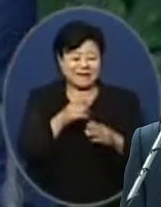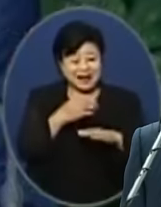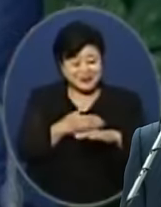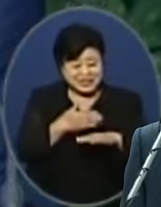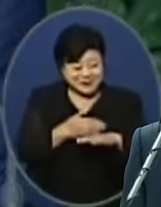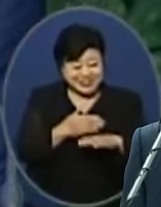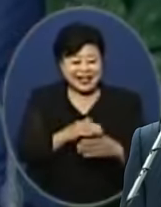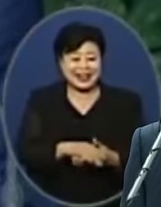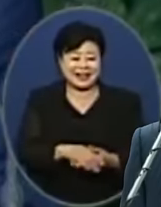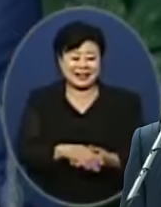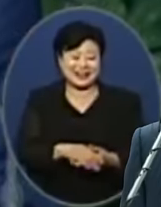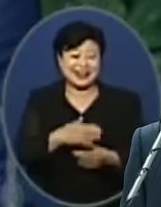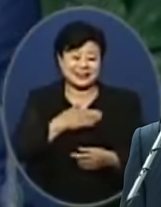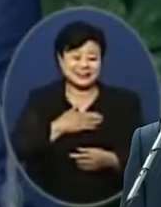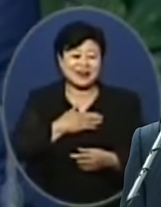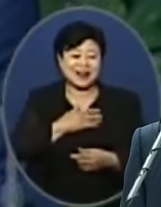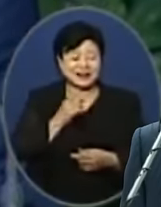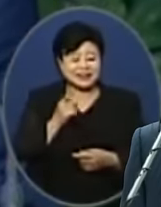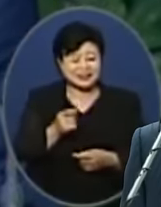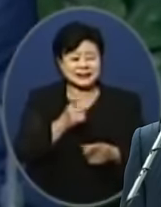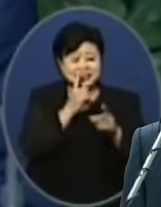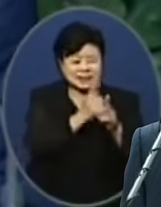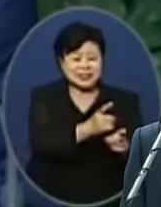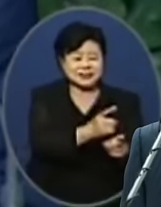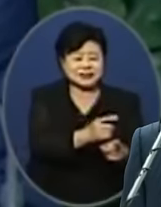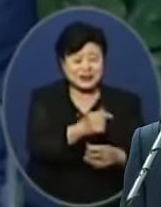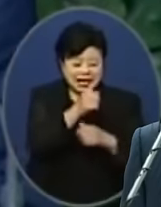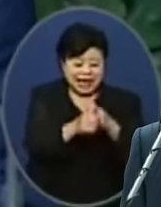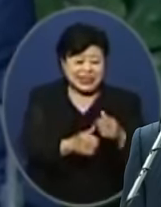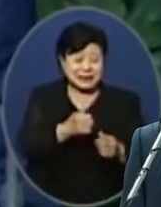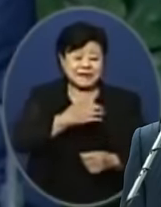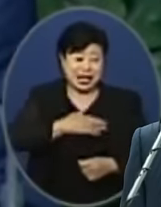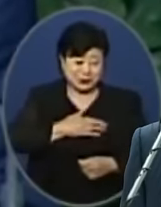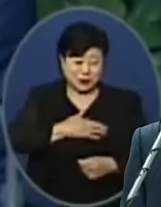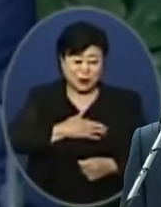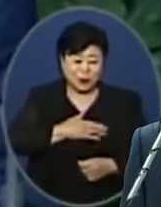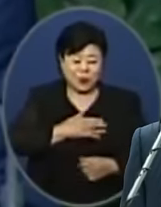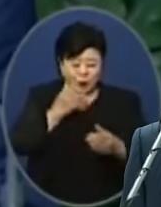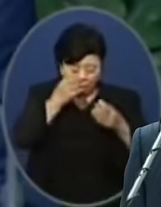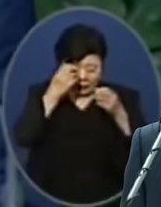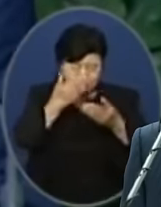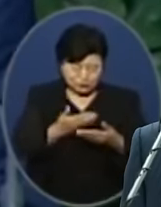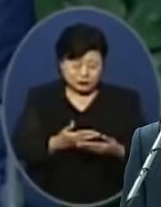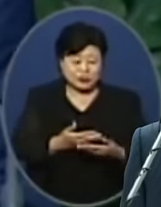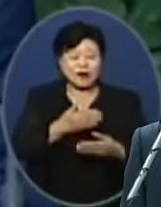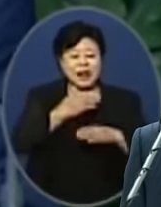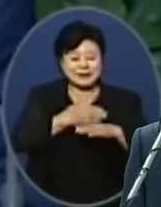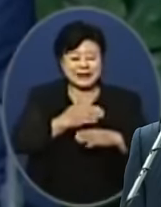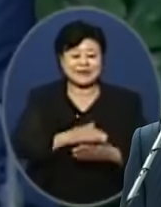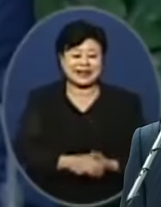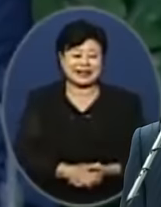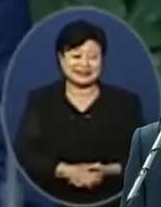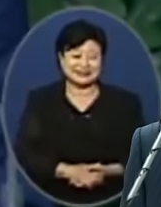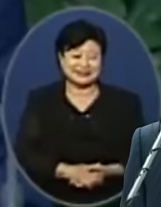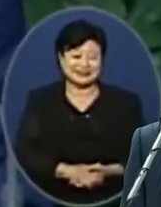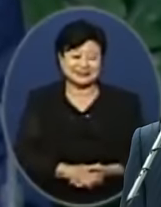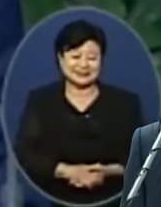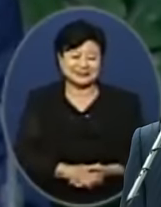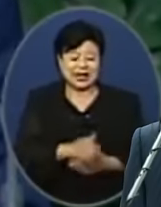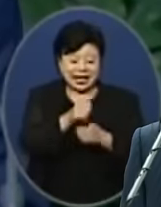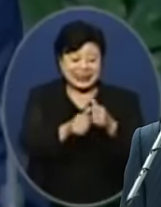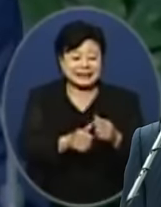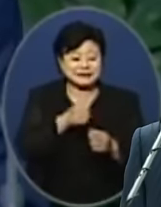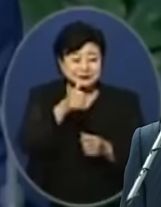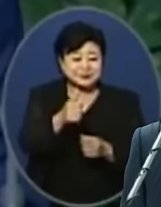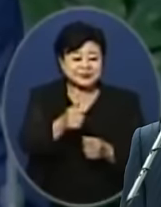감사합니다. 제가 이것을 이길 줄 하나님이 아시고 고난을 주신 것을 감사합니다.